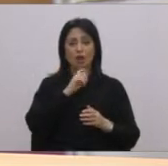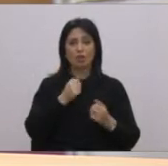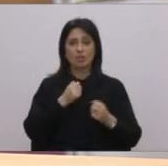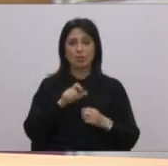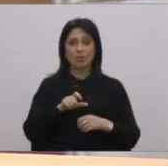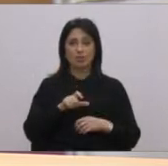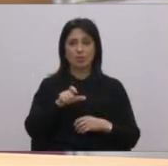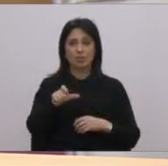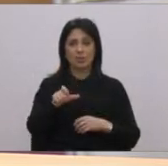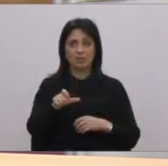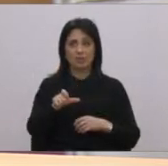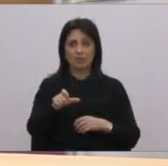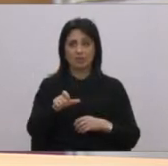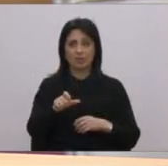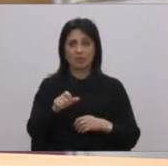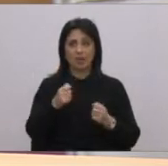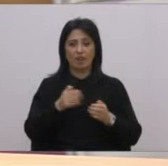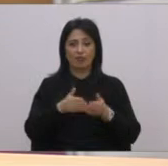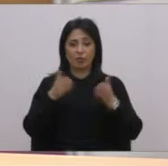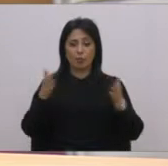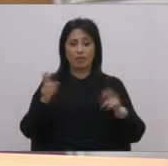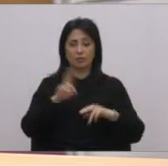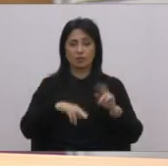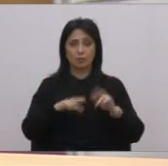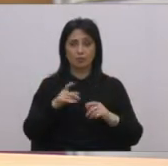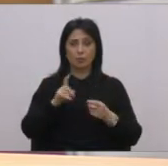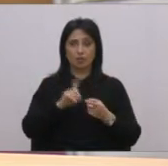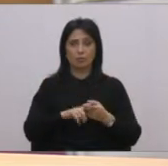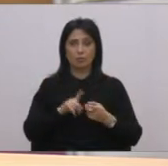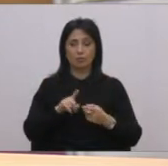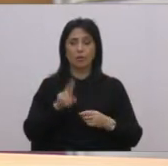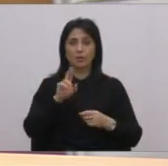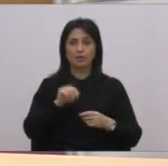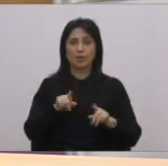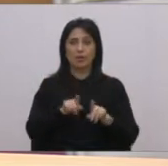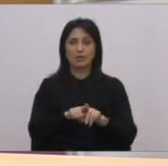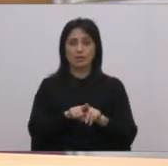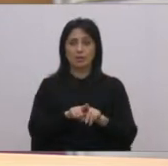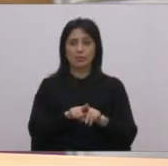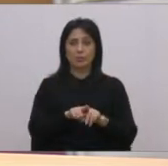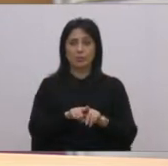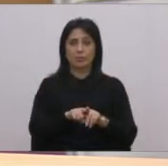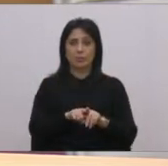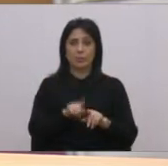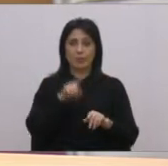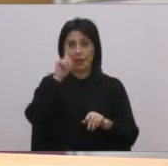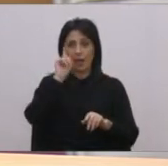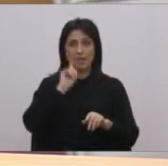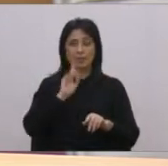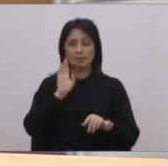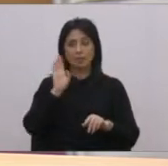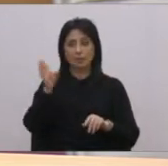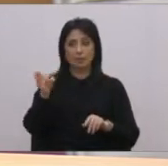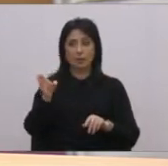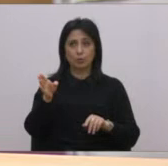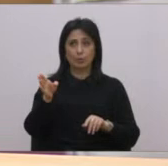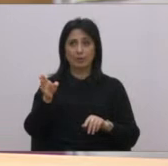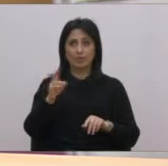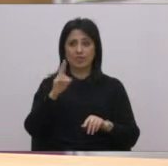საავტომობილო გზის ავტობანის მშენებლობასთან მიმართებაში და ასევე აზერბაიჯანის მიმართულებით